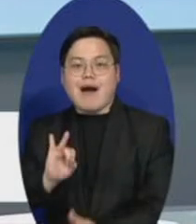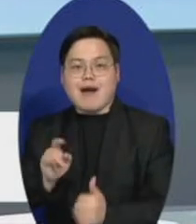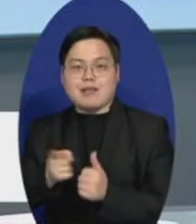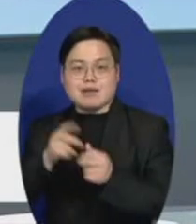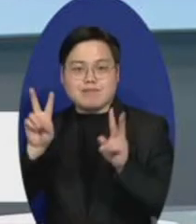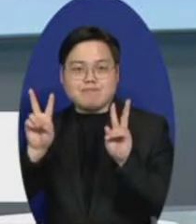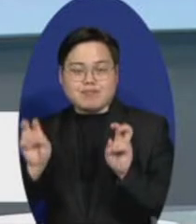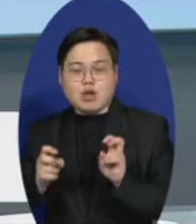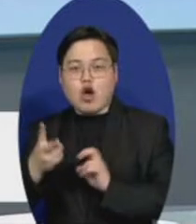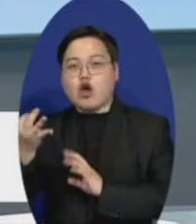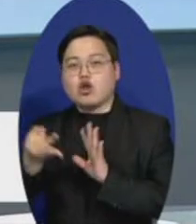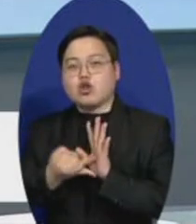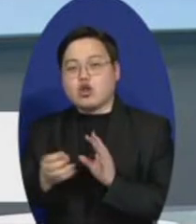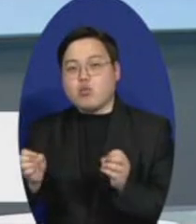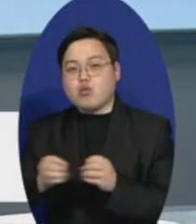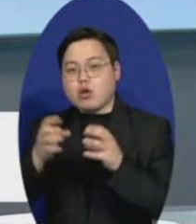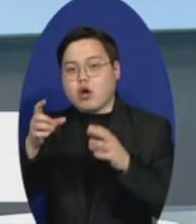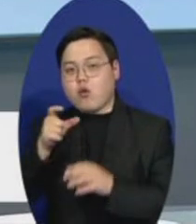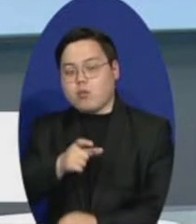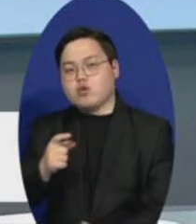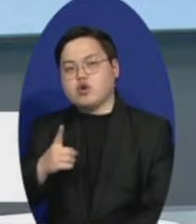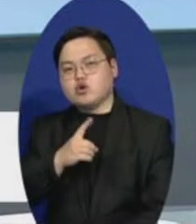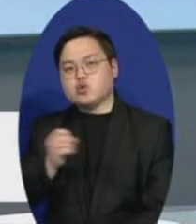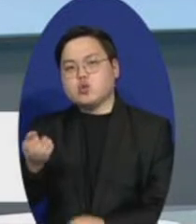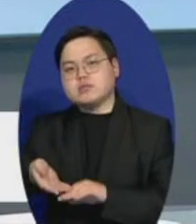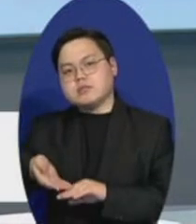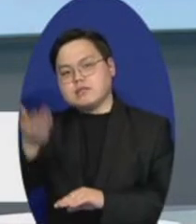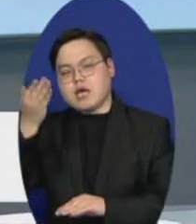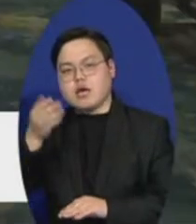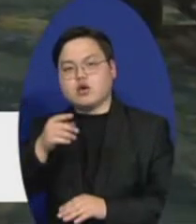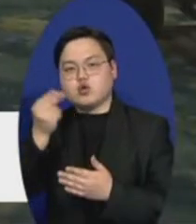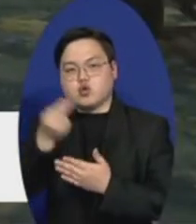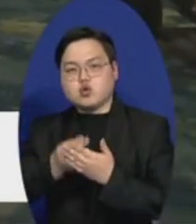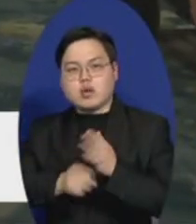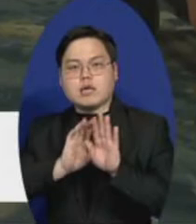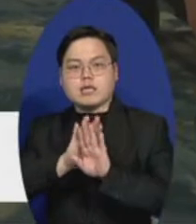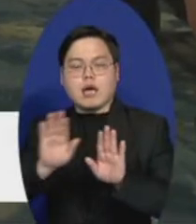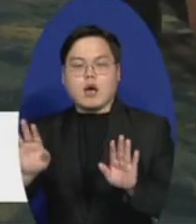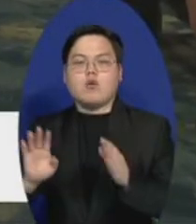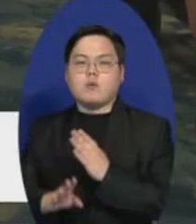уран бүтээлч нийтдээ 100 гаруй уран зураг дэлгэгдчихэ.